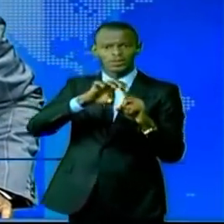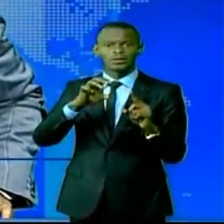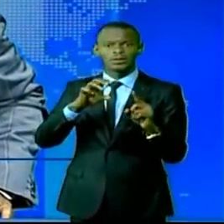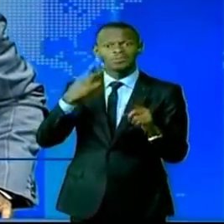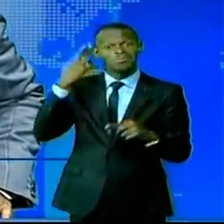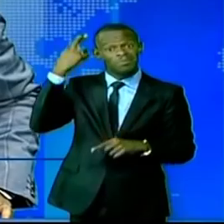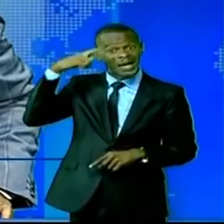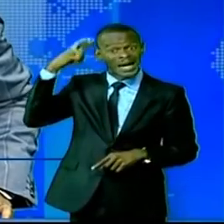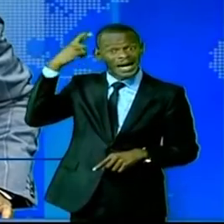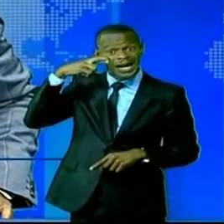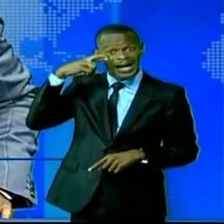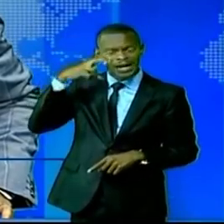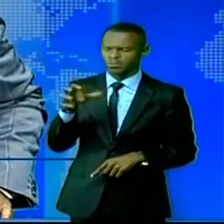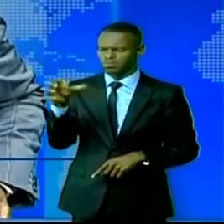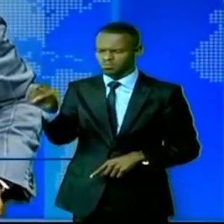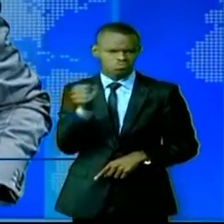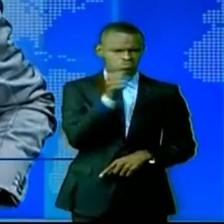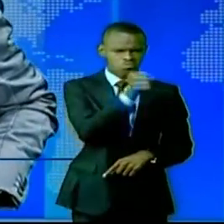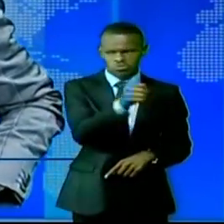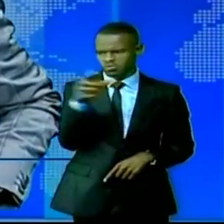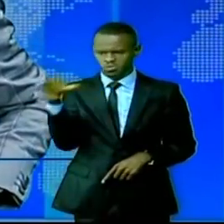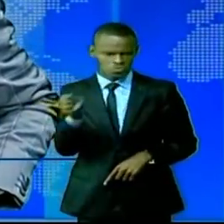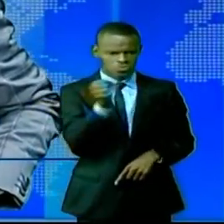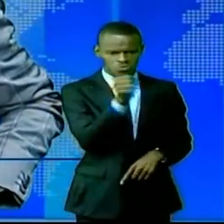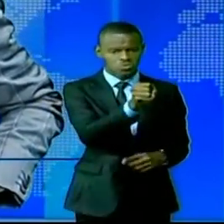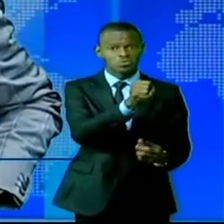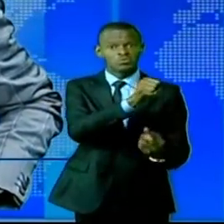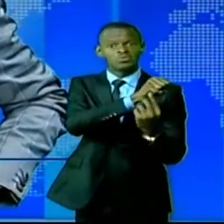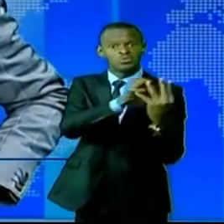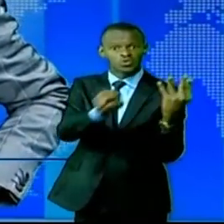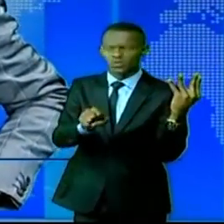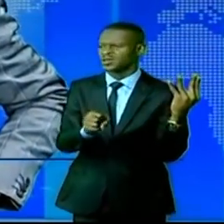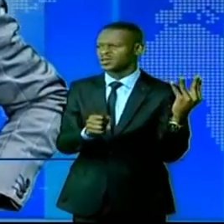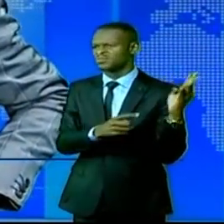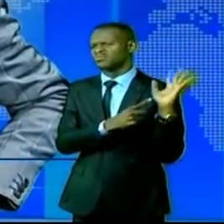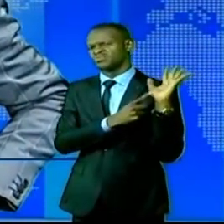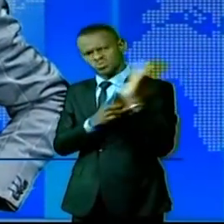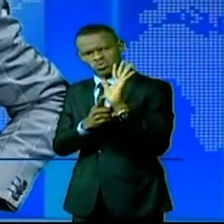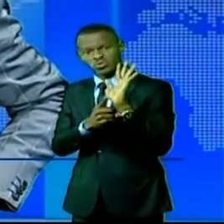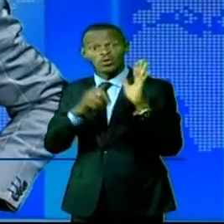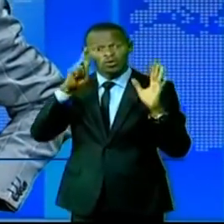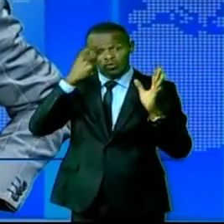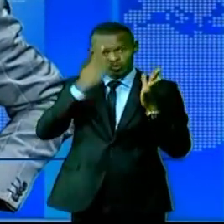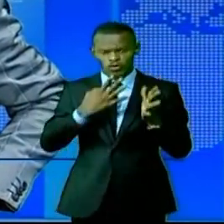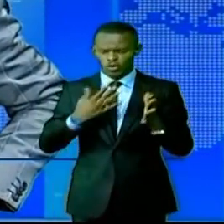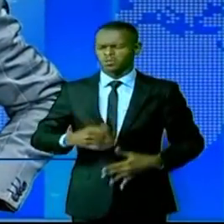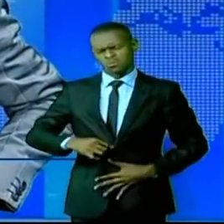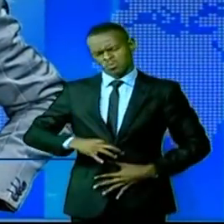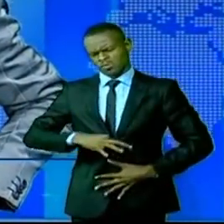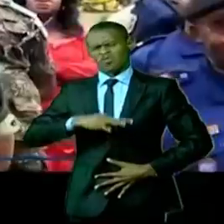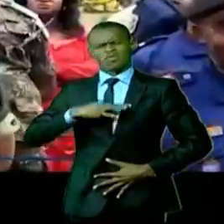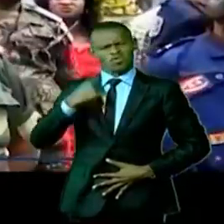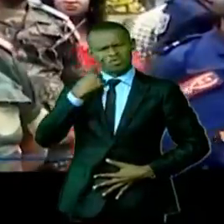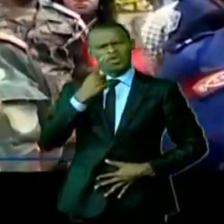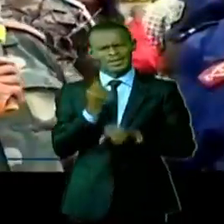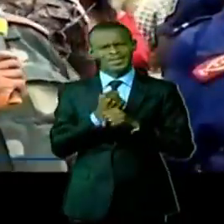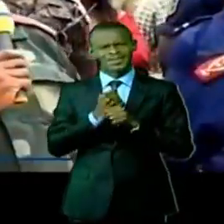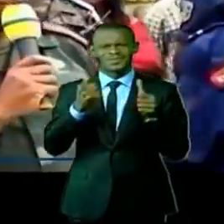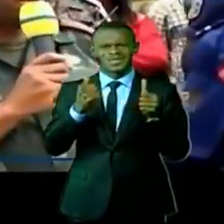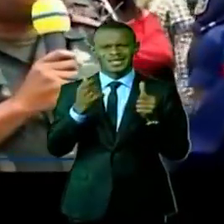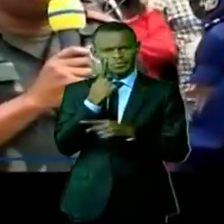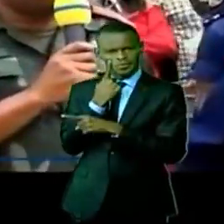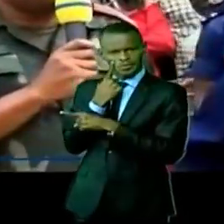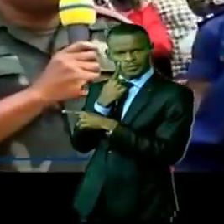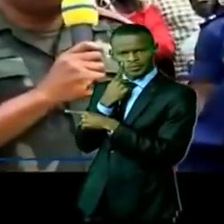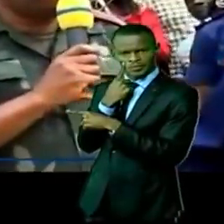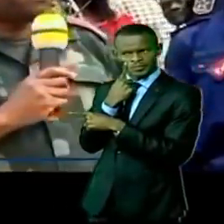Kanchama, qui se félicite du travail abattu. Pour lui, le temps de la paix est arrivé. Suivez. Je tiens